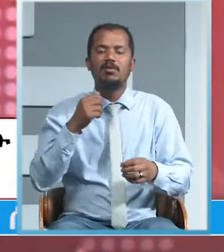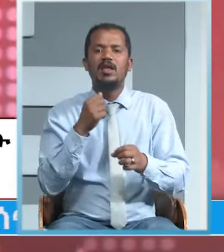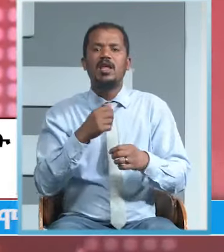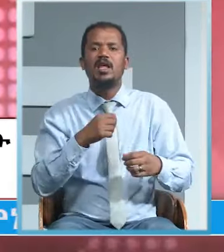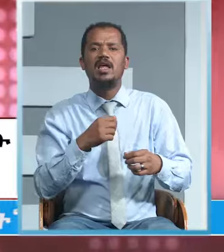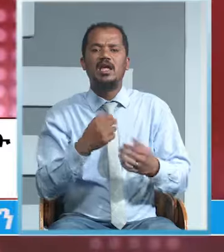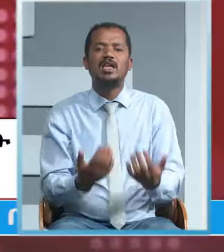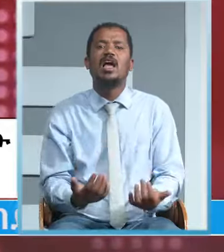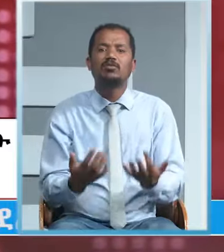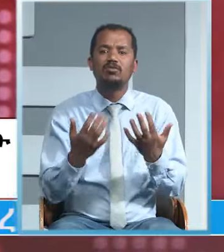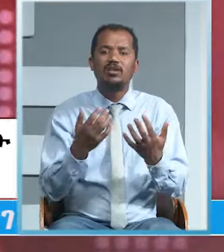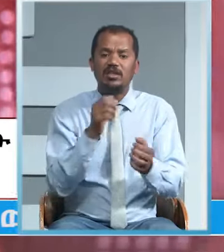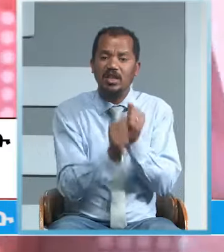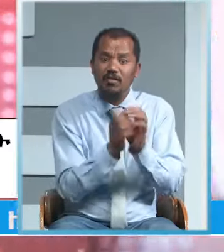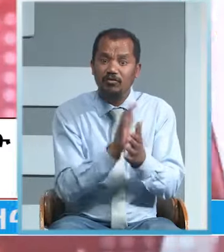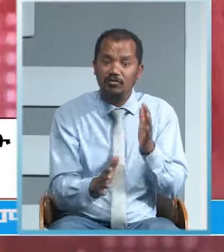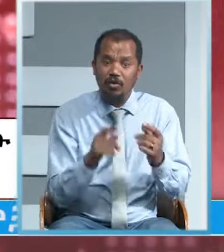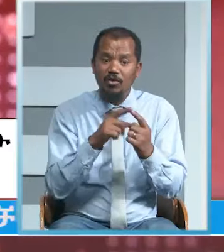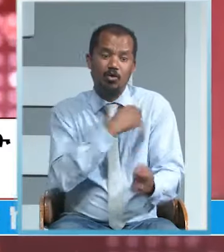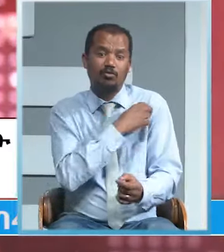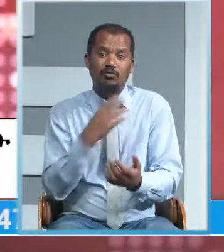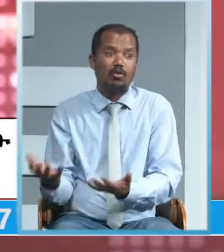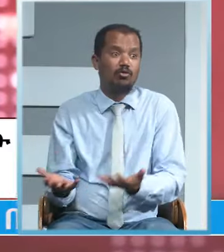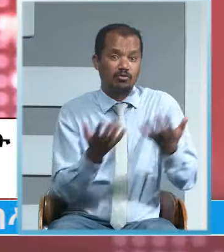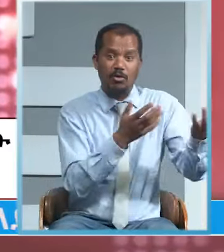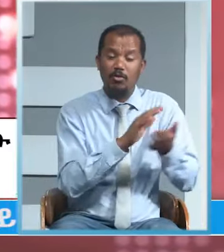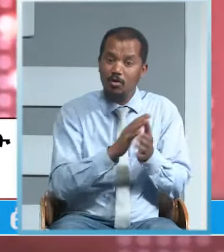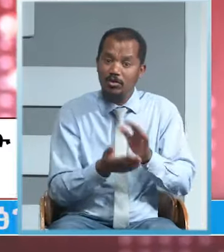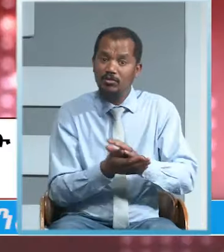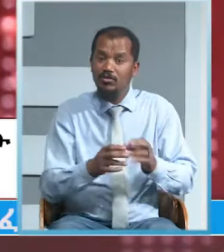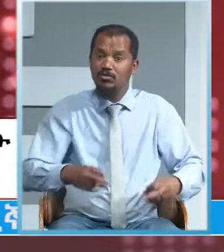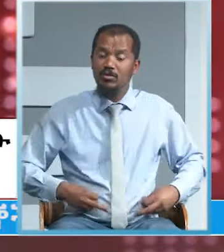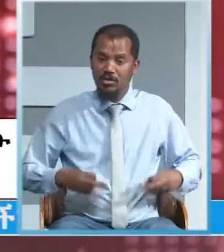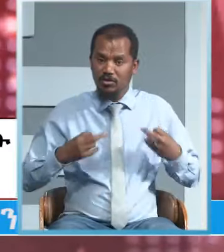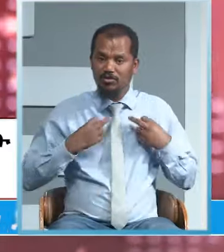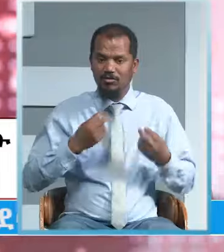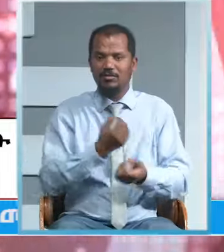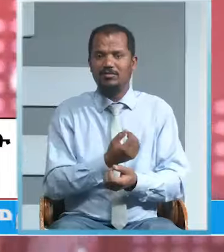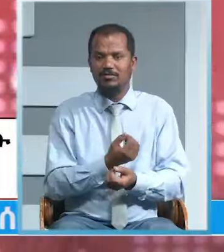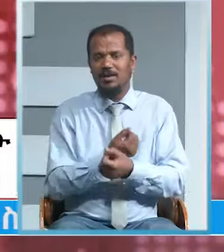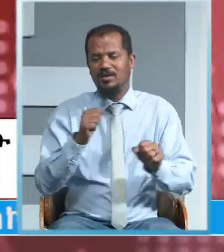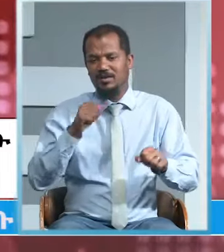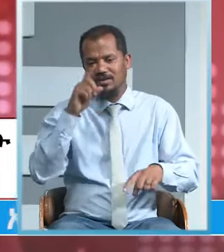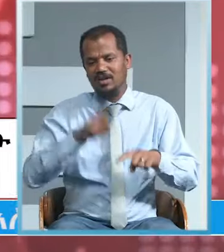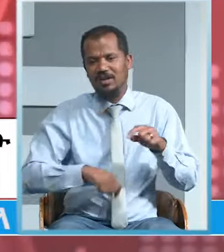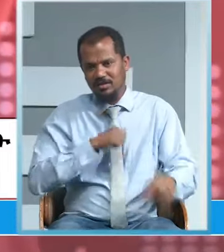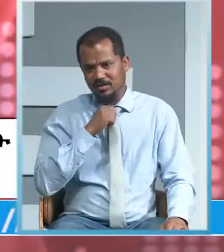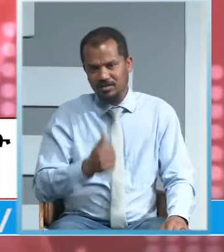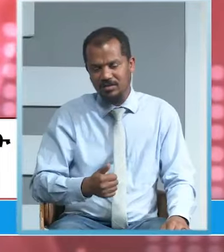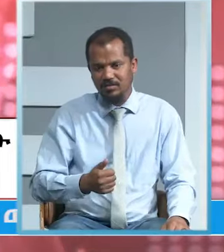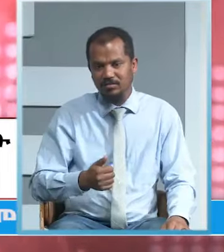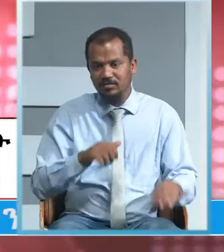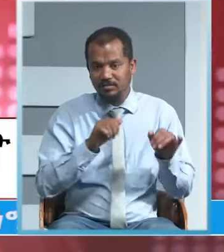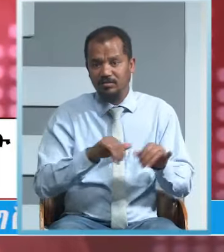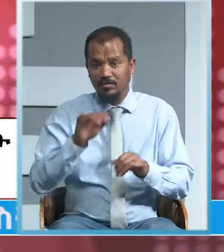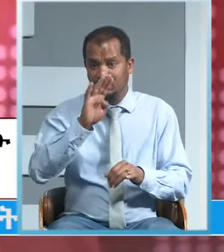ሰራተኞች እሳቱ ጠፍቶለት ወደ ሆስፒታል ተወስዶ የነበረ ቢሆንም ሕይወቱን ማትረፍ ሳይቻል ቀርቷል። እንደ